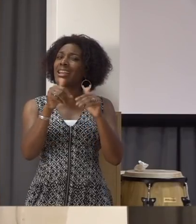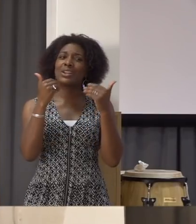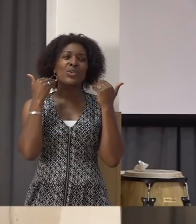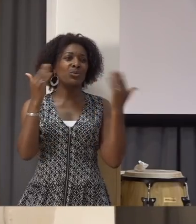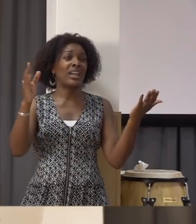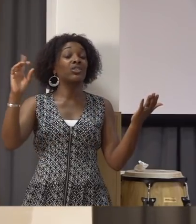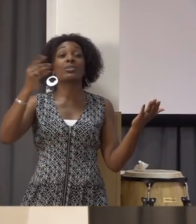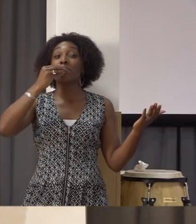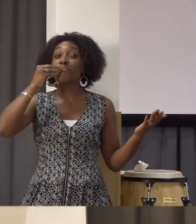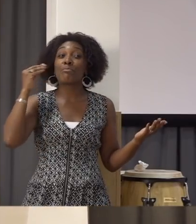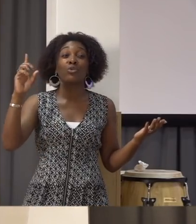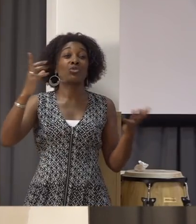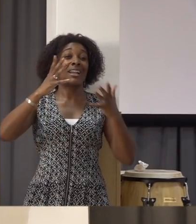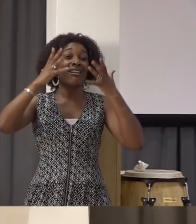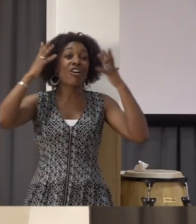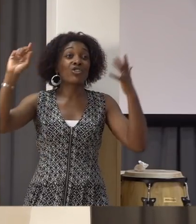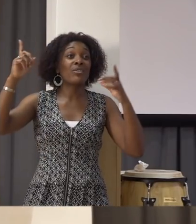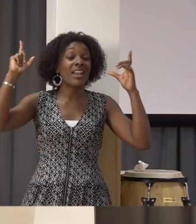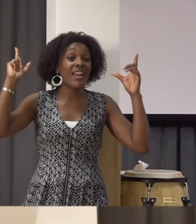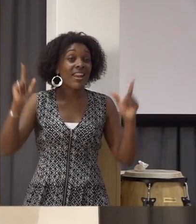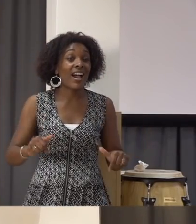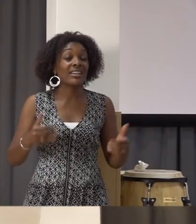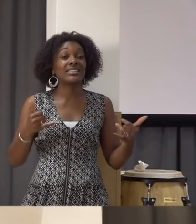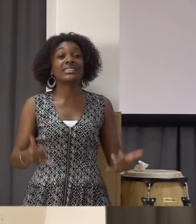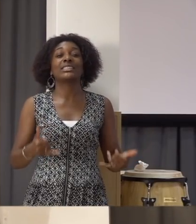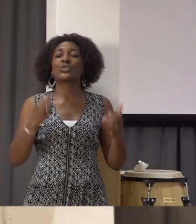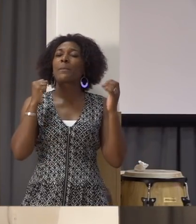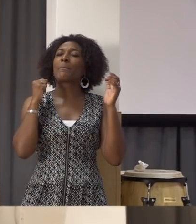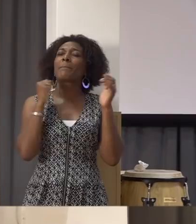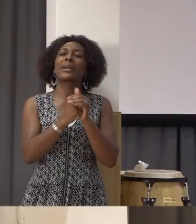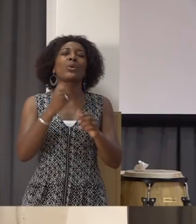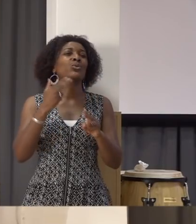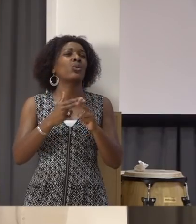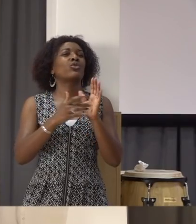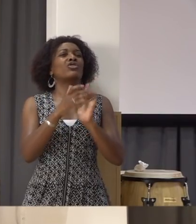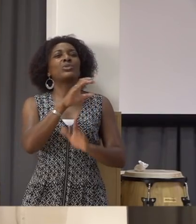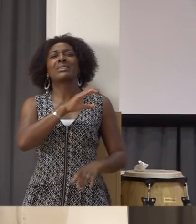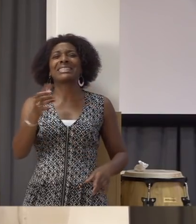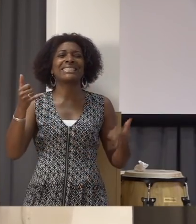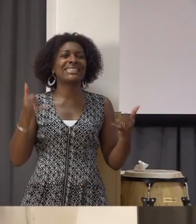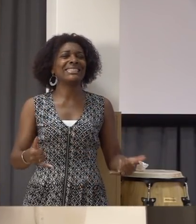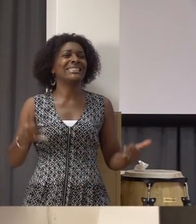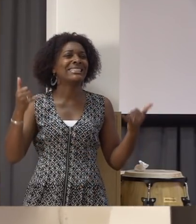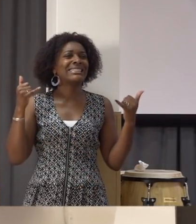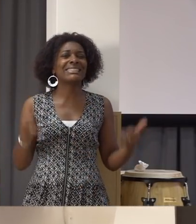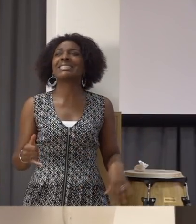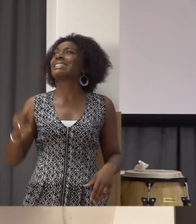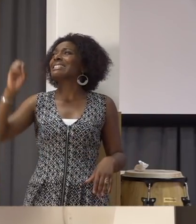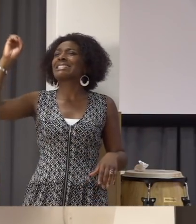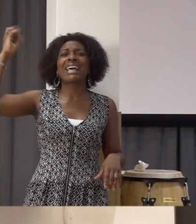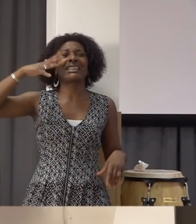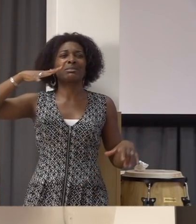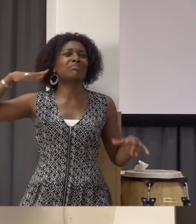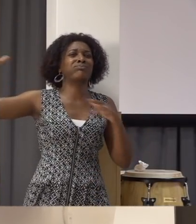Dieu est bon, Dieu est grand, Dieu est présent dans ce lieu. Je prie au nom de Jésus-Christ afin que ce lieu soit sous le contrôle de l'Esprit de